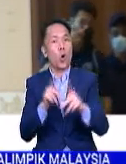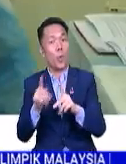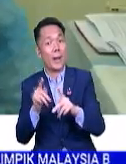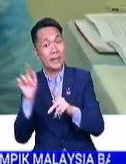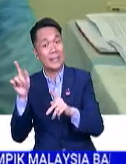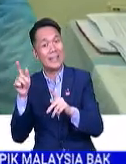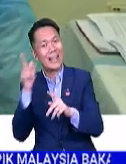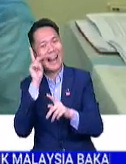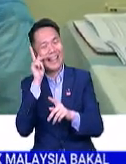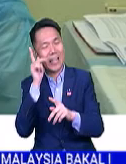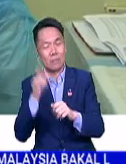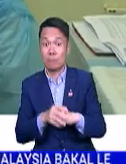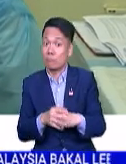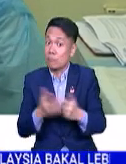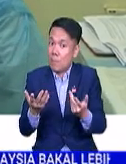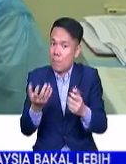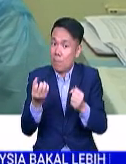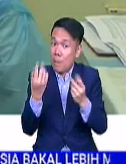dinyatakan.